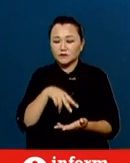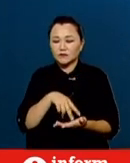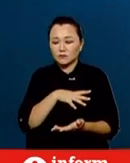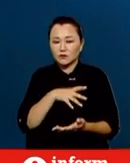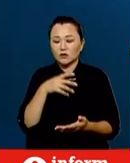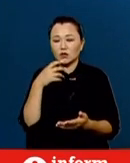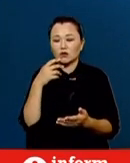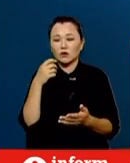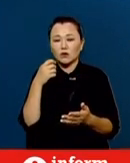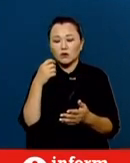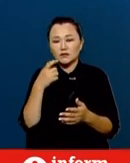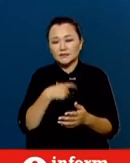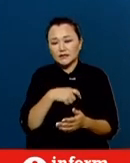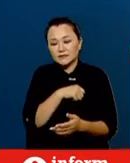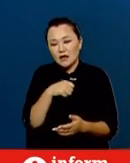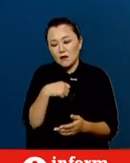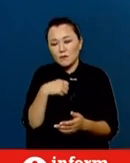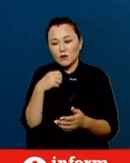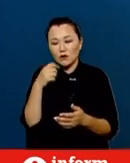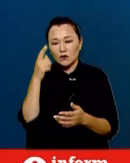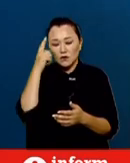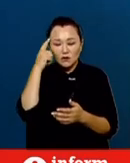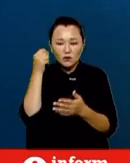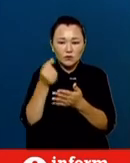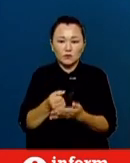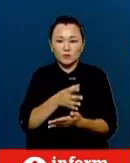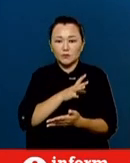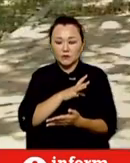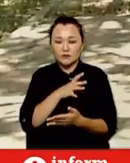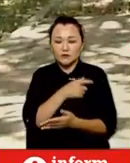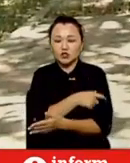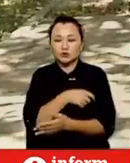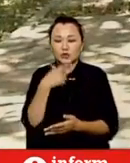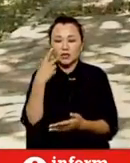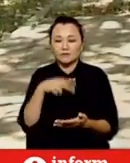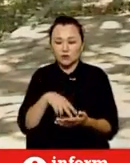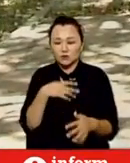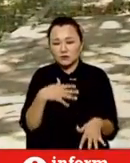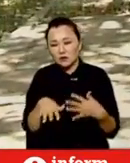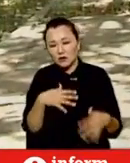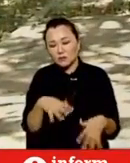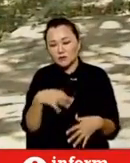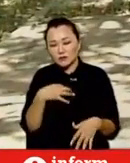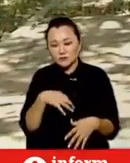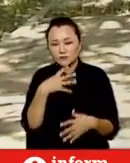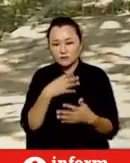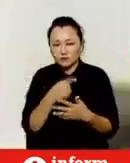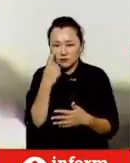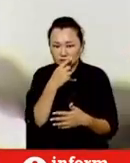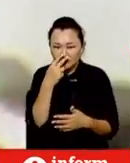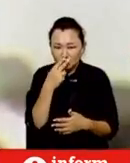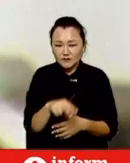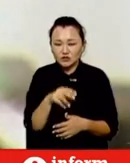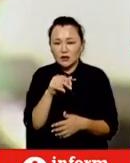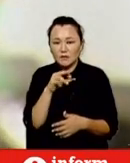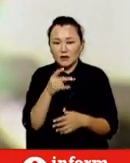ұрып алған деген бар. Басын соғып алған кезекшілікте тұрған кезде. Әбден қалжырап жатқан ұлын өз көзімен көрген Гүлжәмилә